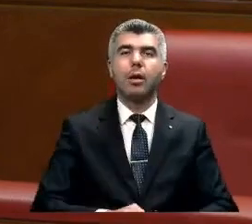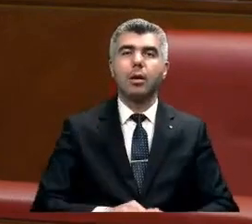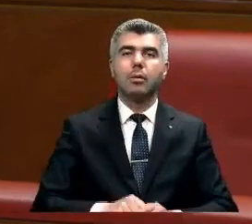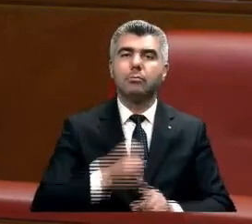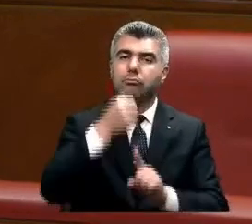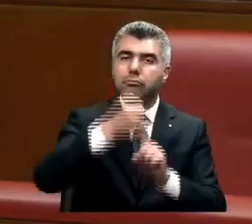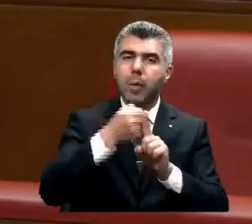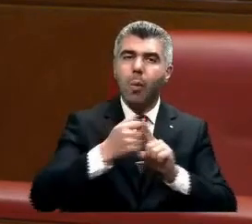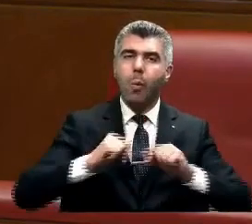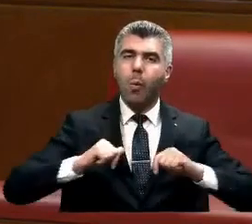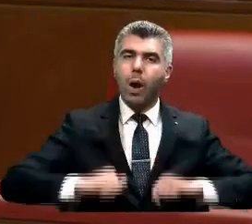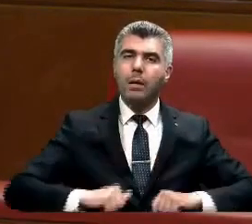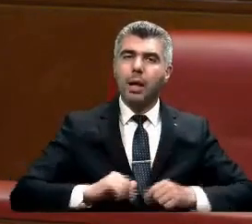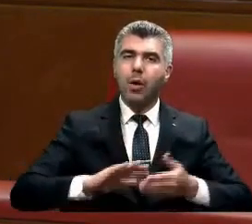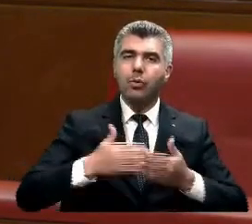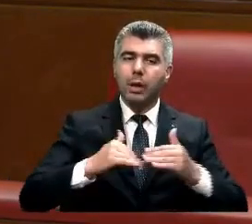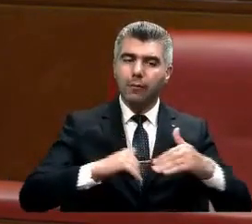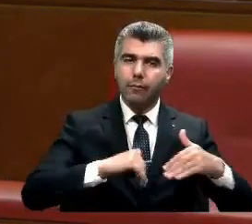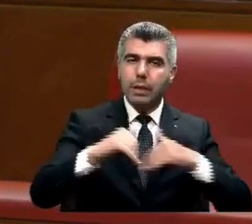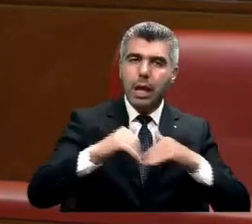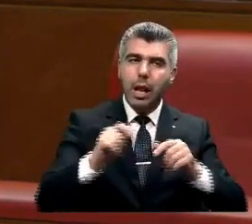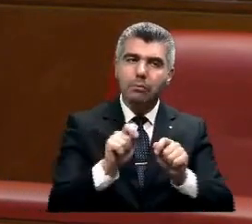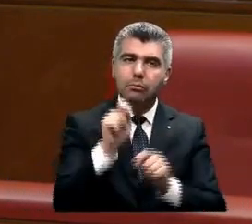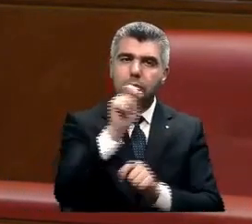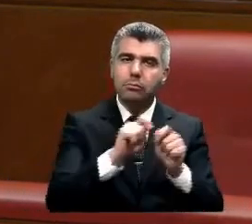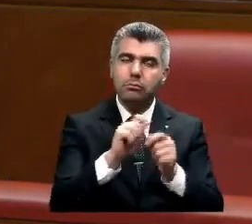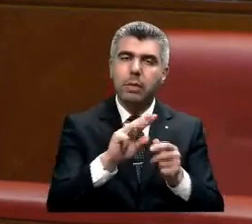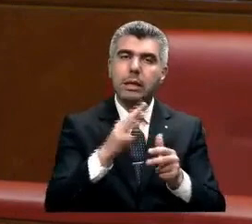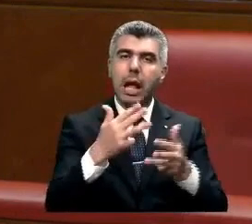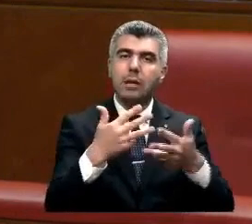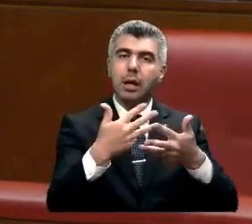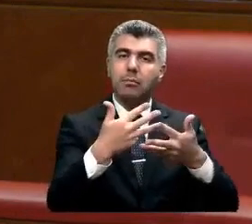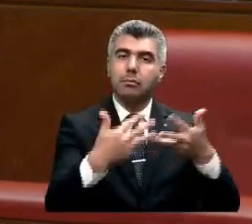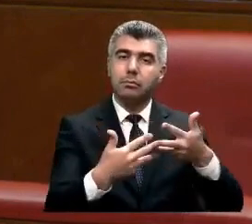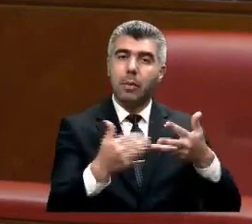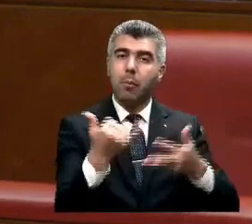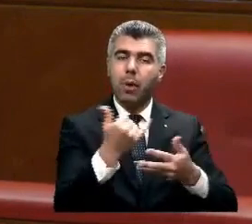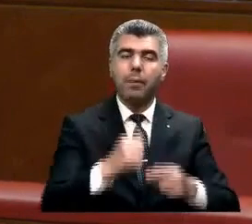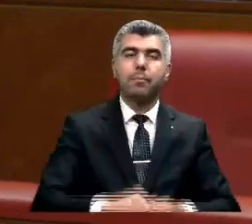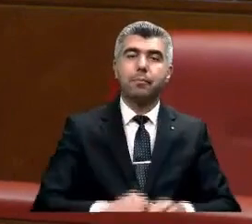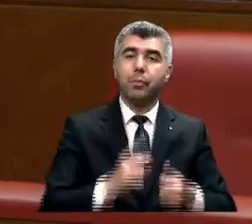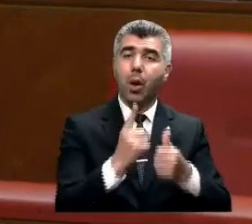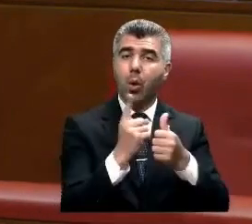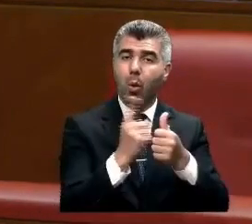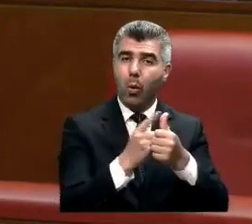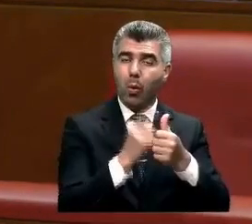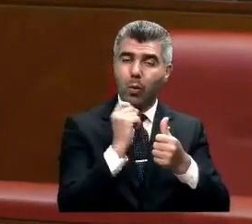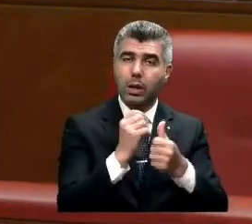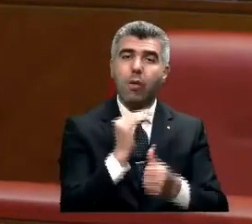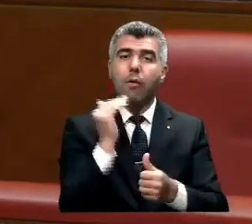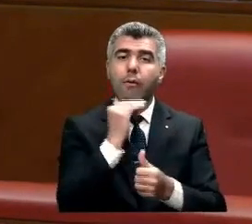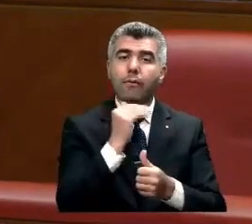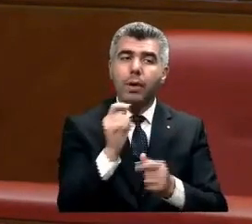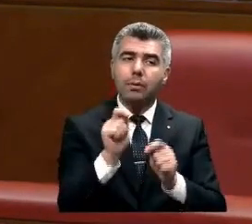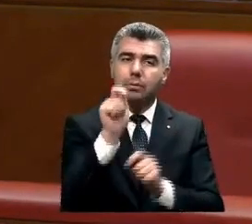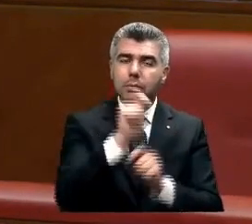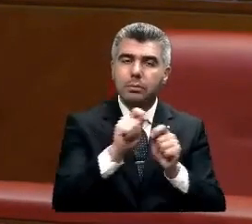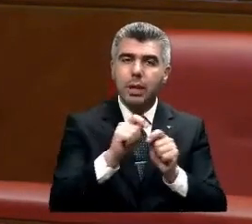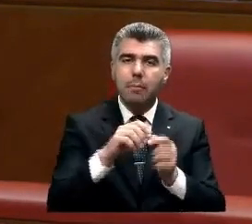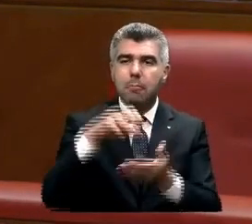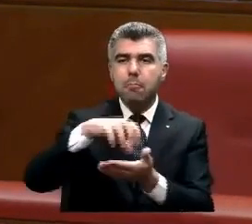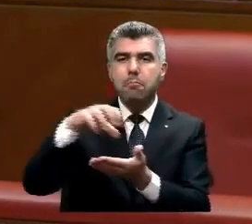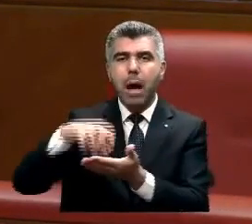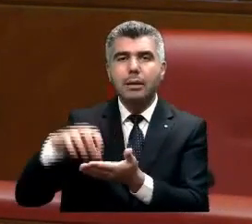الاصلاحي لقطاع النقل واللوجيستيك من خلال ثلاث محاور اساسيه المحاور الاول تيتعلق بالتسريع وتيره انجاز المحطات